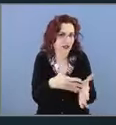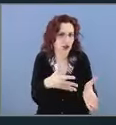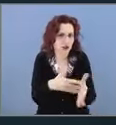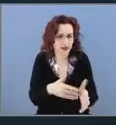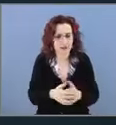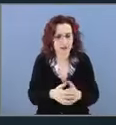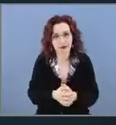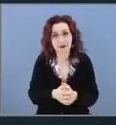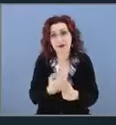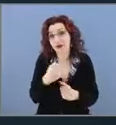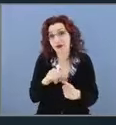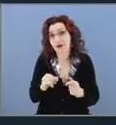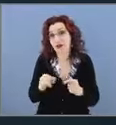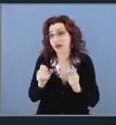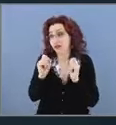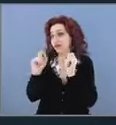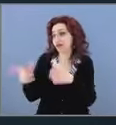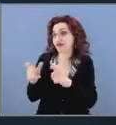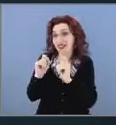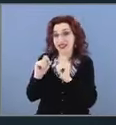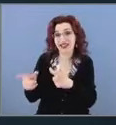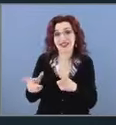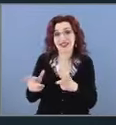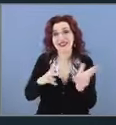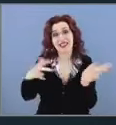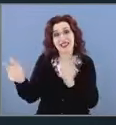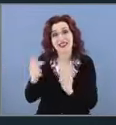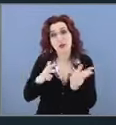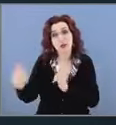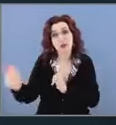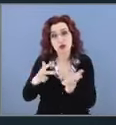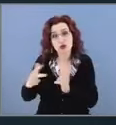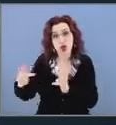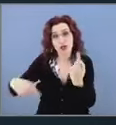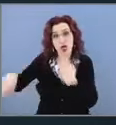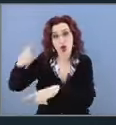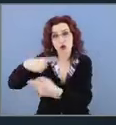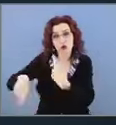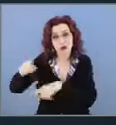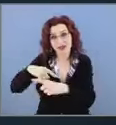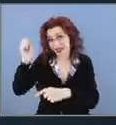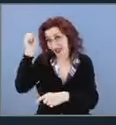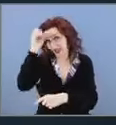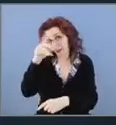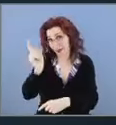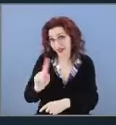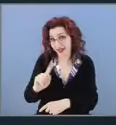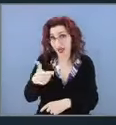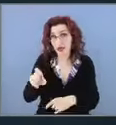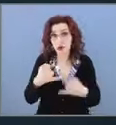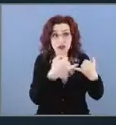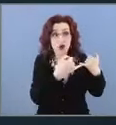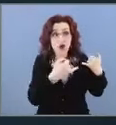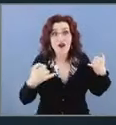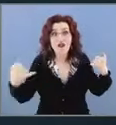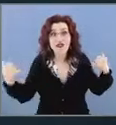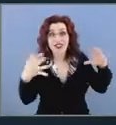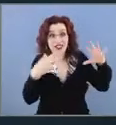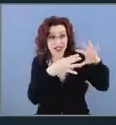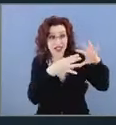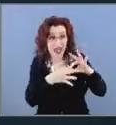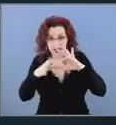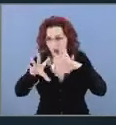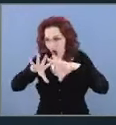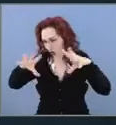della logistica, che non dobbiamo mai dimenticare per chiudere e completare la filiera. Anche queste hanno bisogno di riguardare